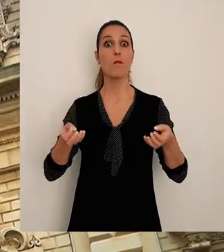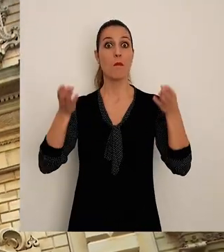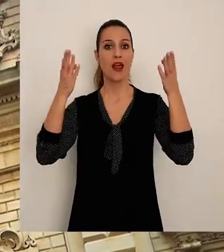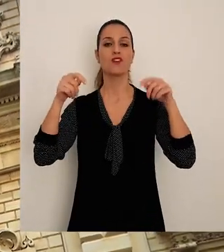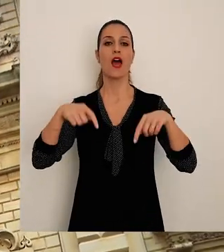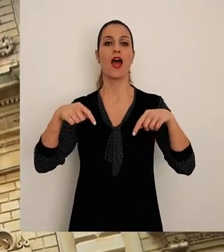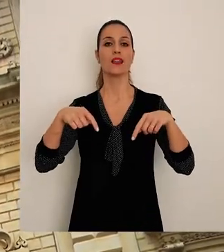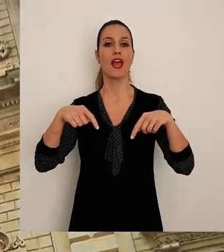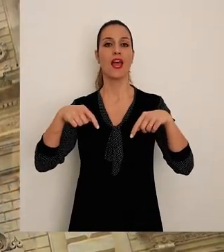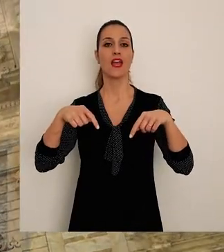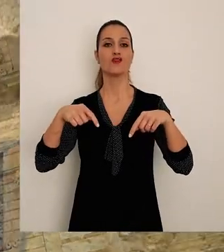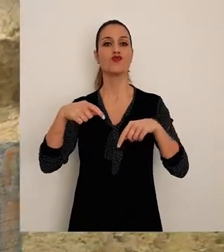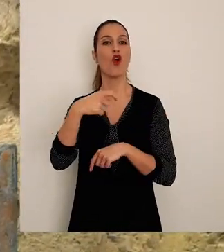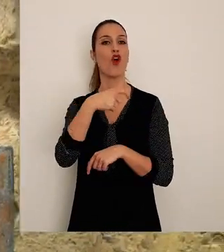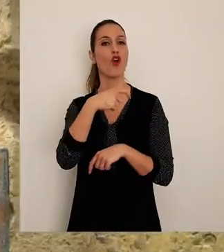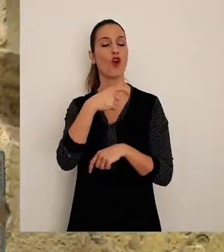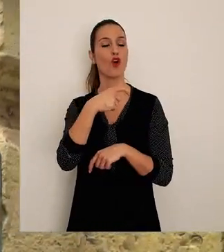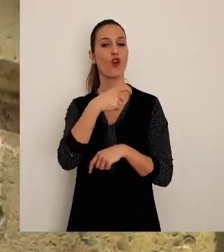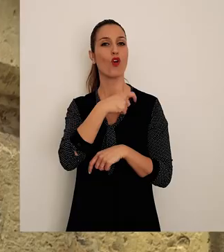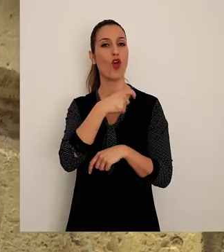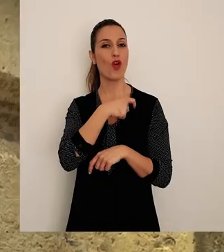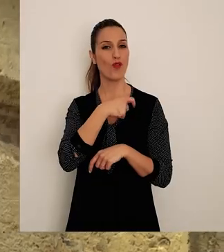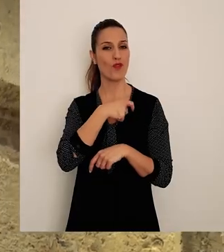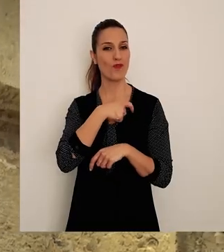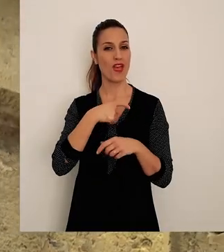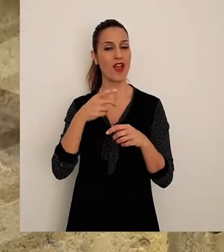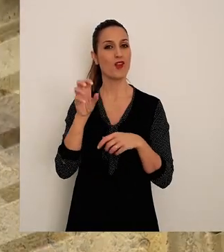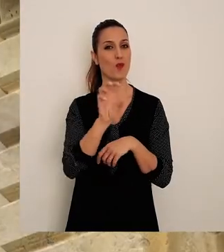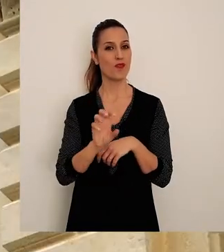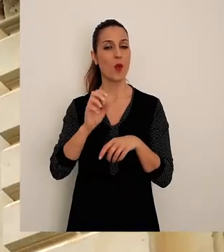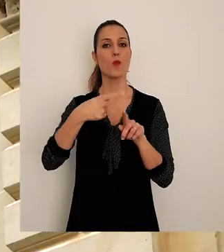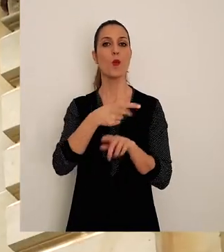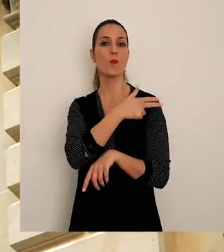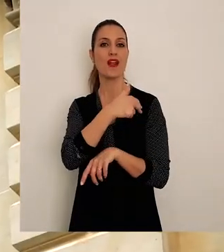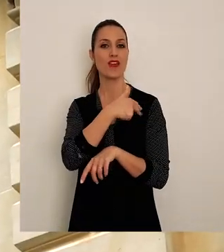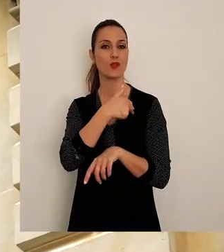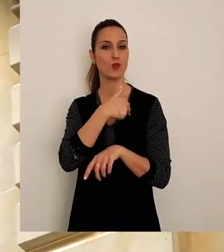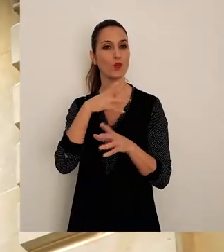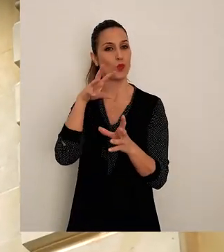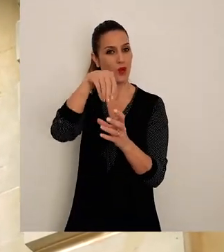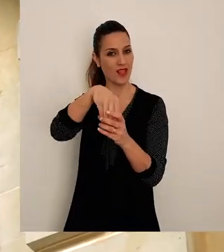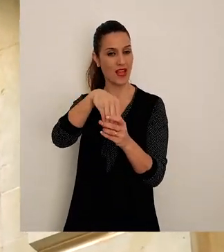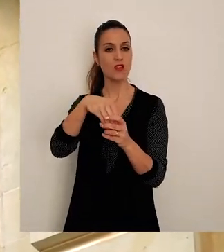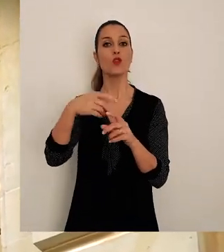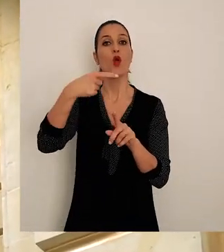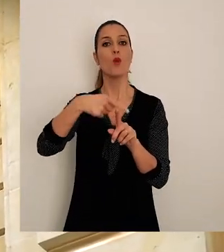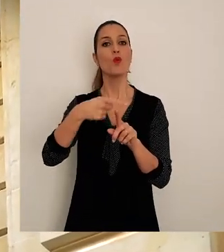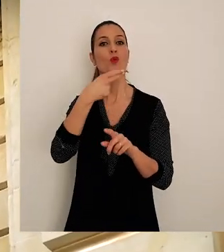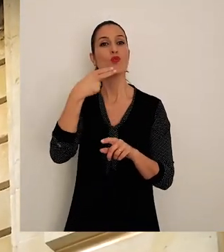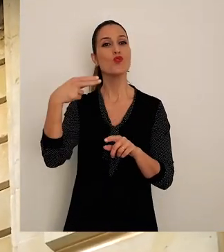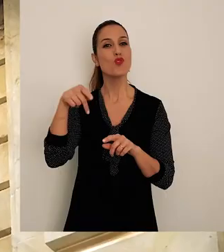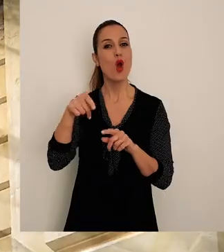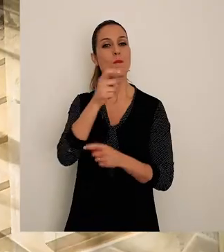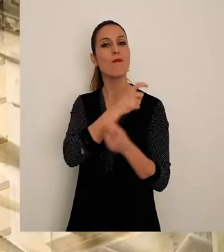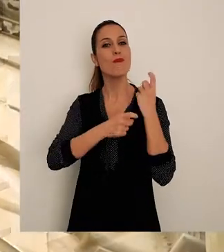Il palazzo oggi è sede del governo provinciale e della prefettura e prende il nome dall'Ordine dei Padri Celestini, in quanto in passato,